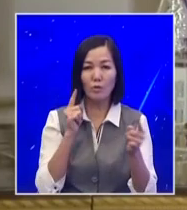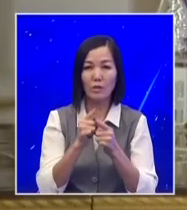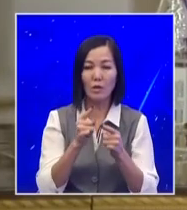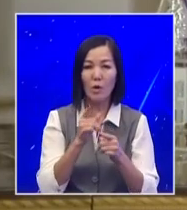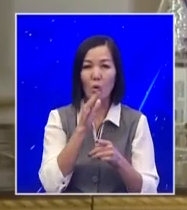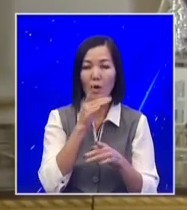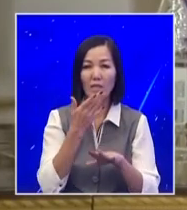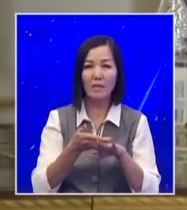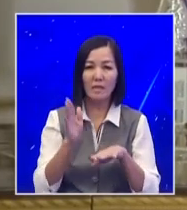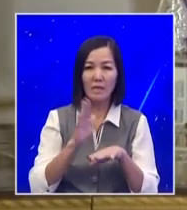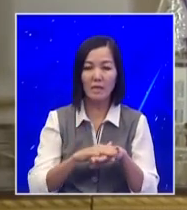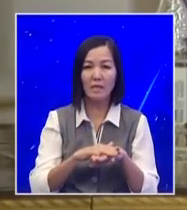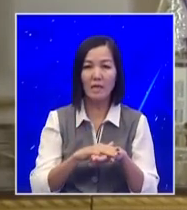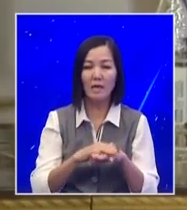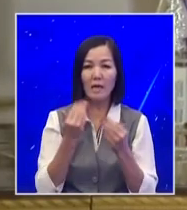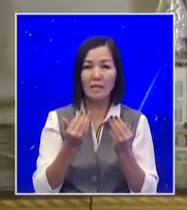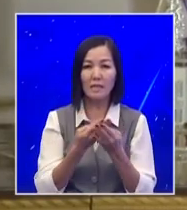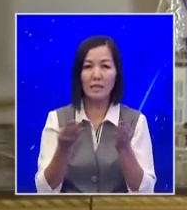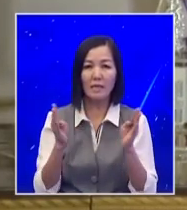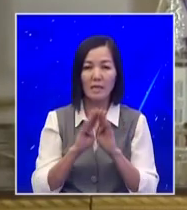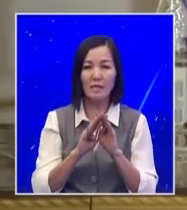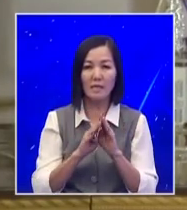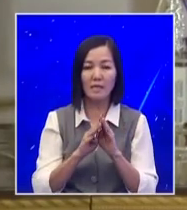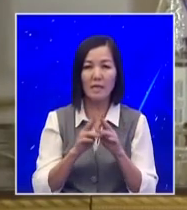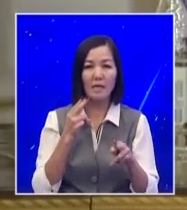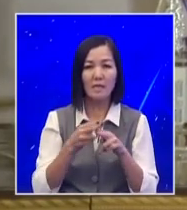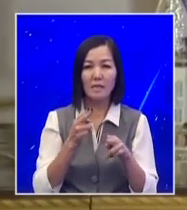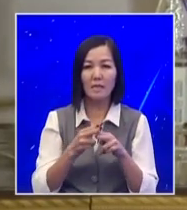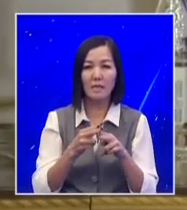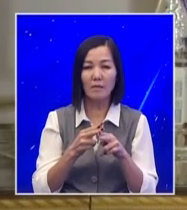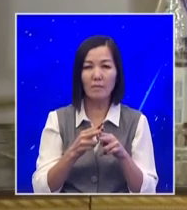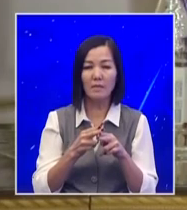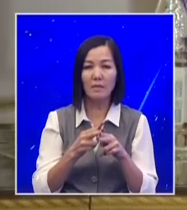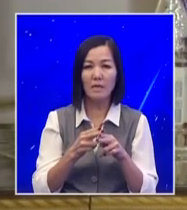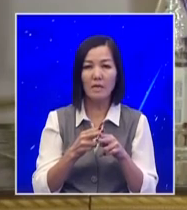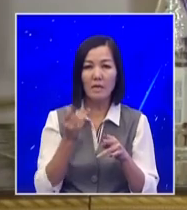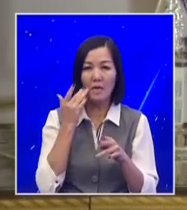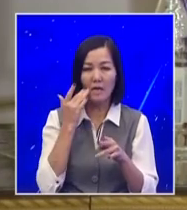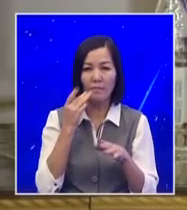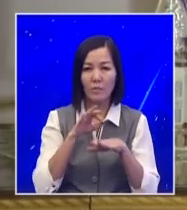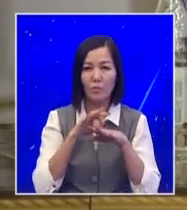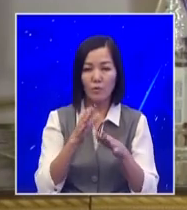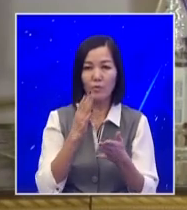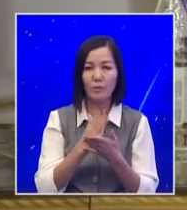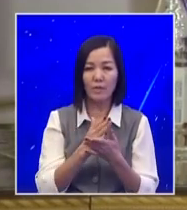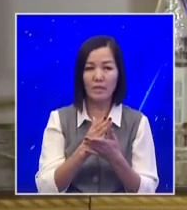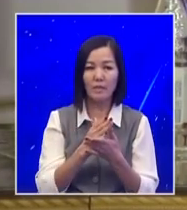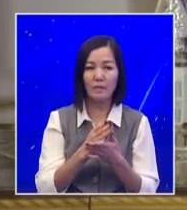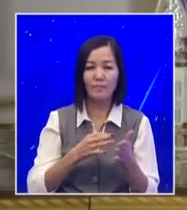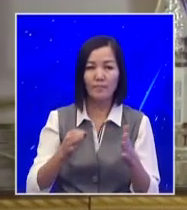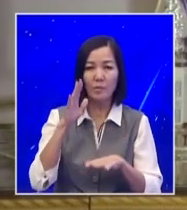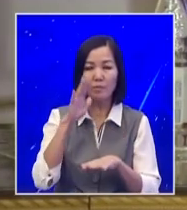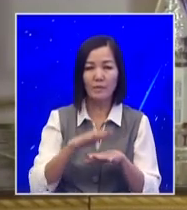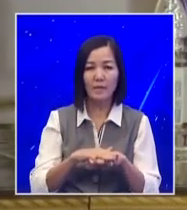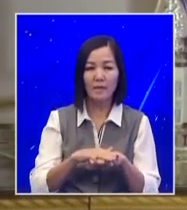қиыншылығына заманның тарлығына қарамастан сол қалпында өтіп отыр. Соған амандыға басылы